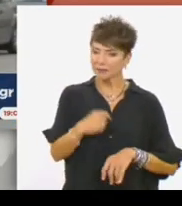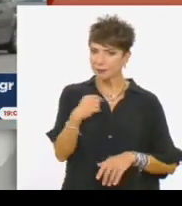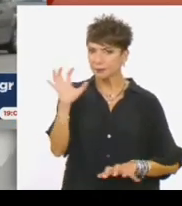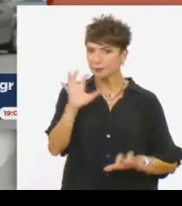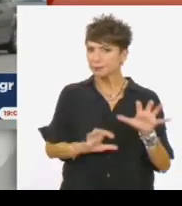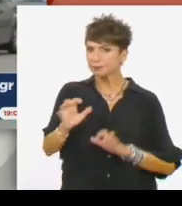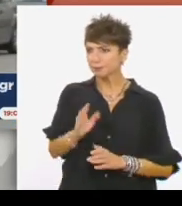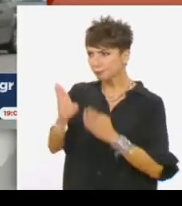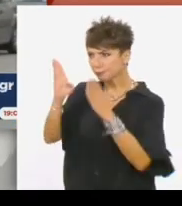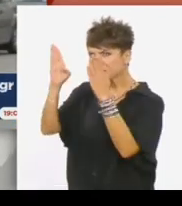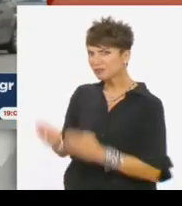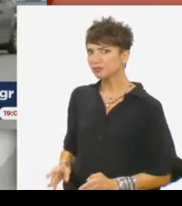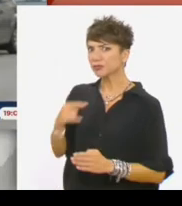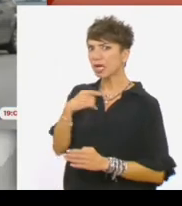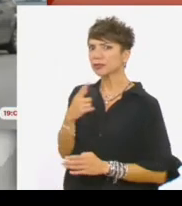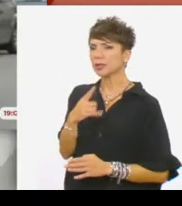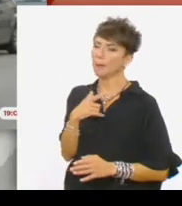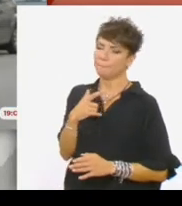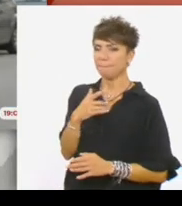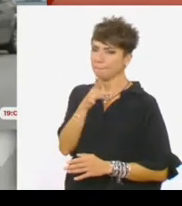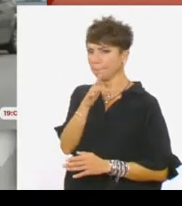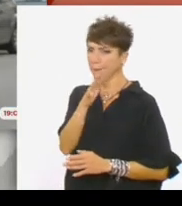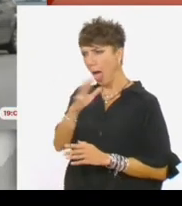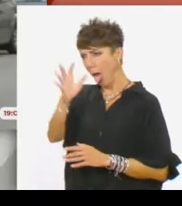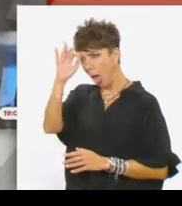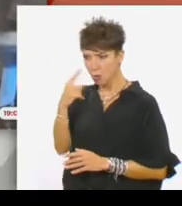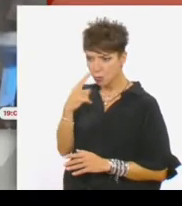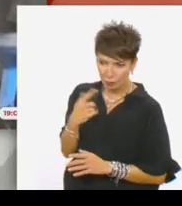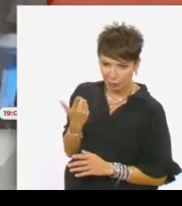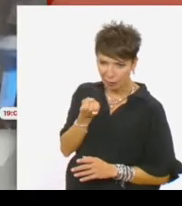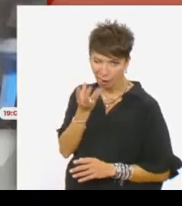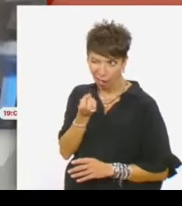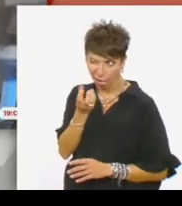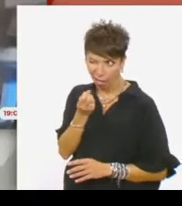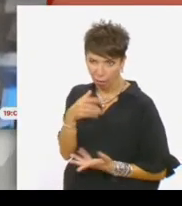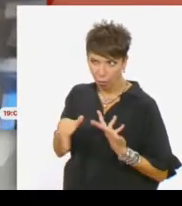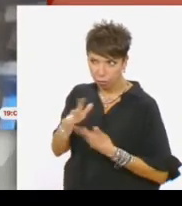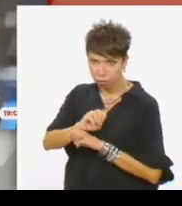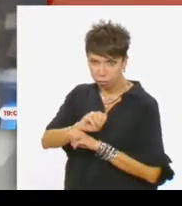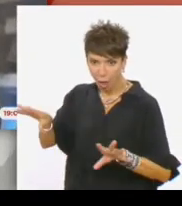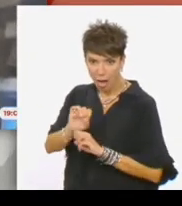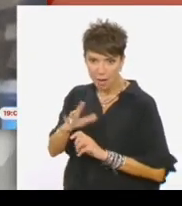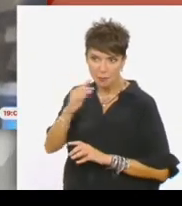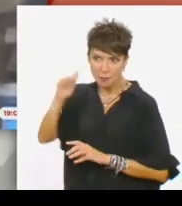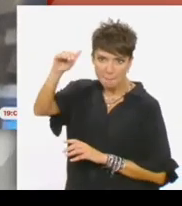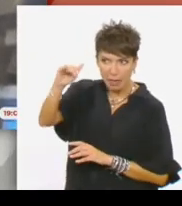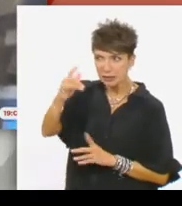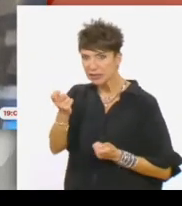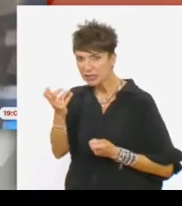και ο ρόλος της δόκιμης αστυνομικού. Θέλουν να δουν αν λειτουργούσε ως πληροφοριοδότης και ενημένωνε για τις κινήσεις της αστυνομίας.